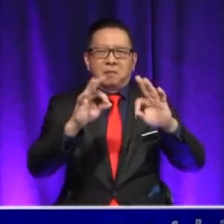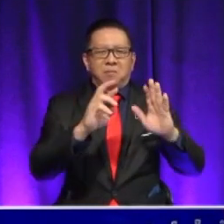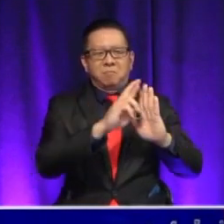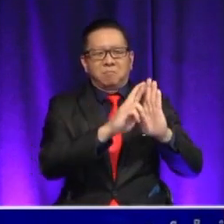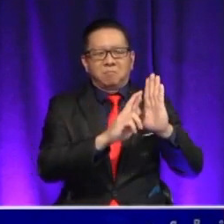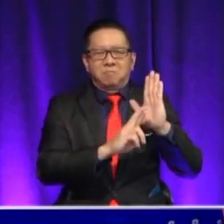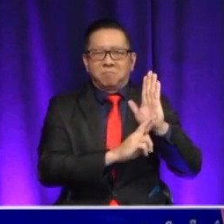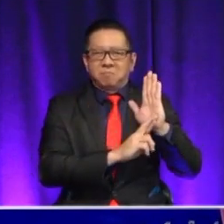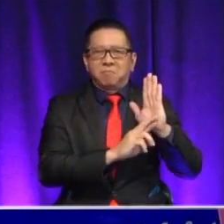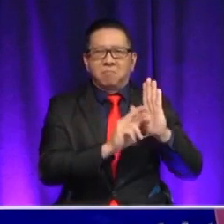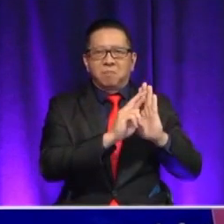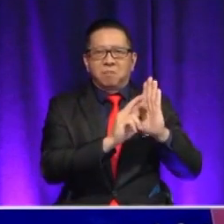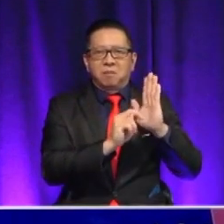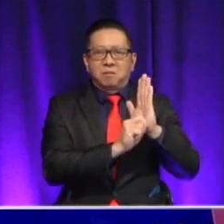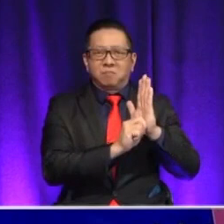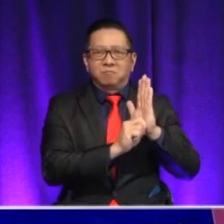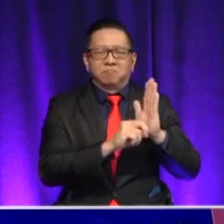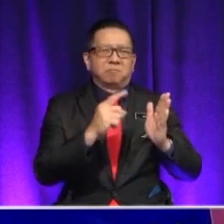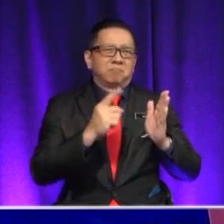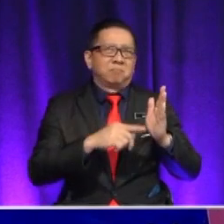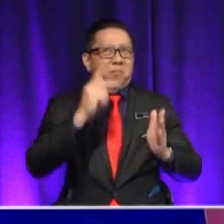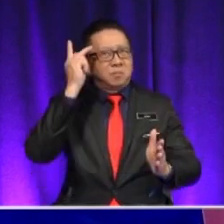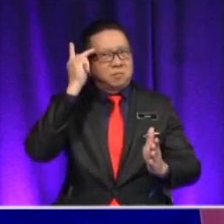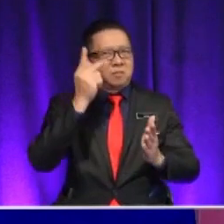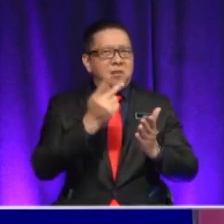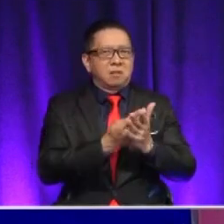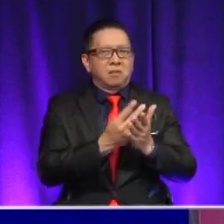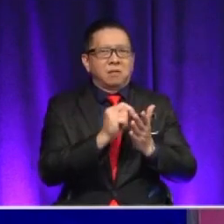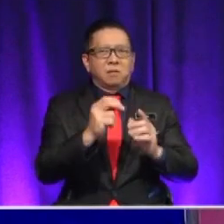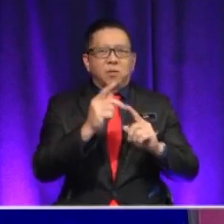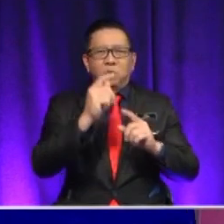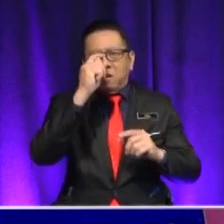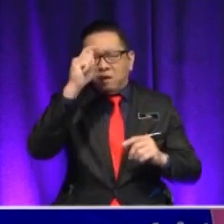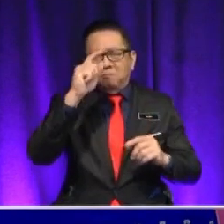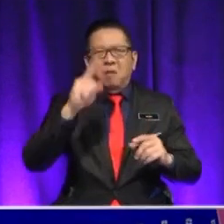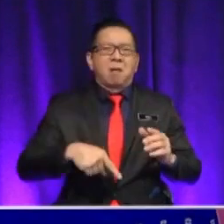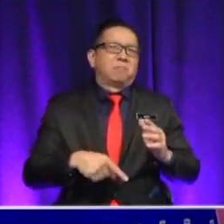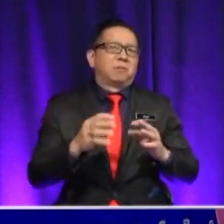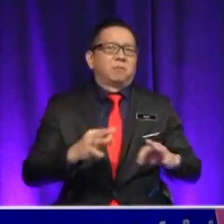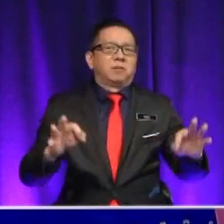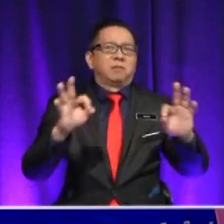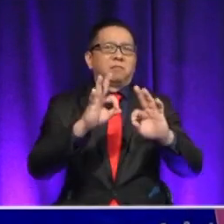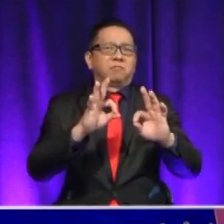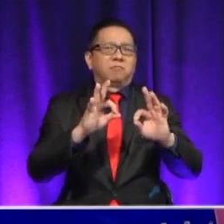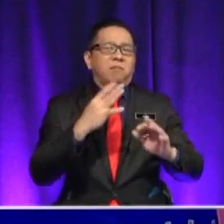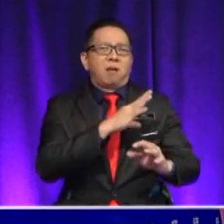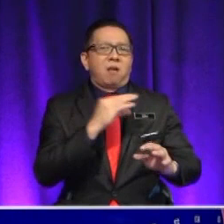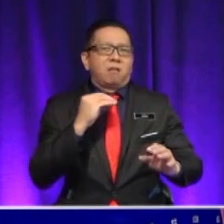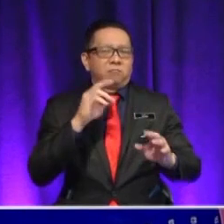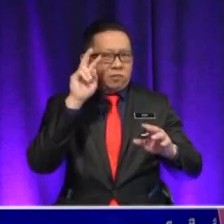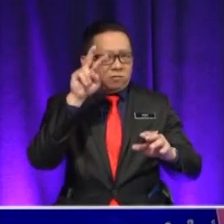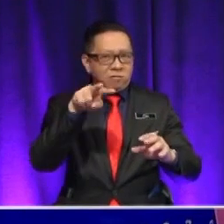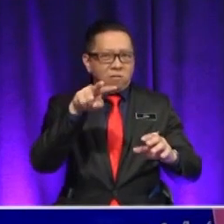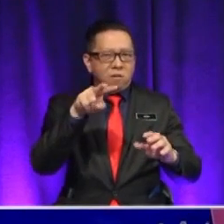macam prinsip kepercayaan kepada Tuhan. Apa kepentingannya? Dan juga kita nak tengok